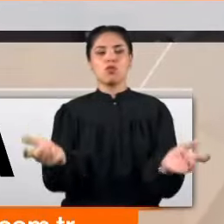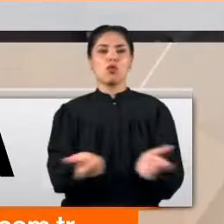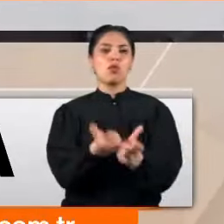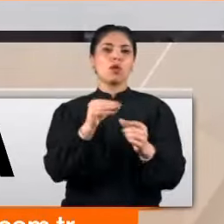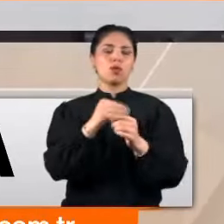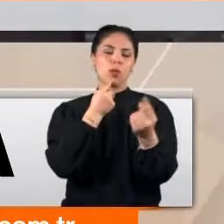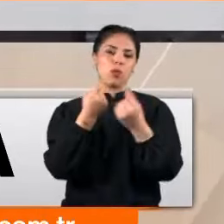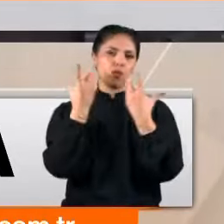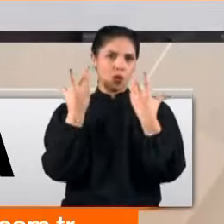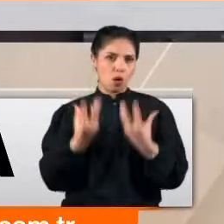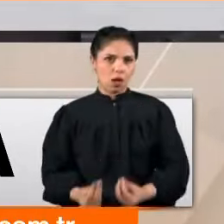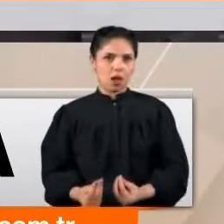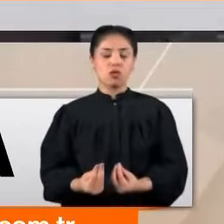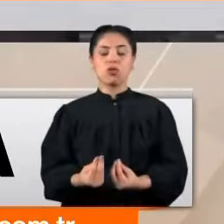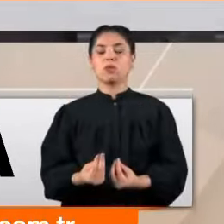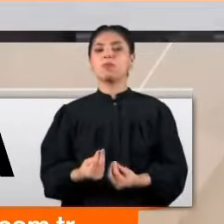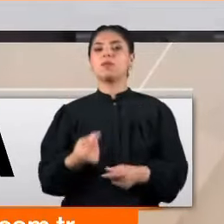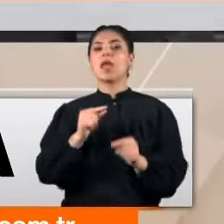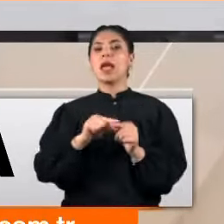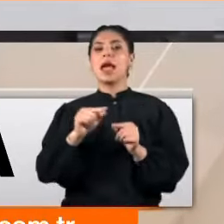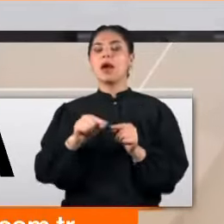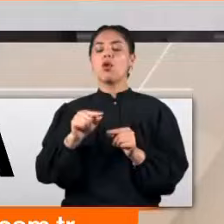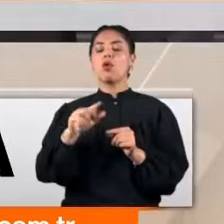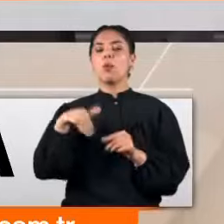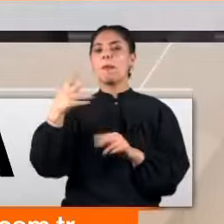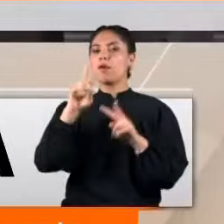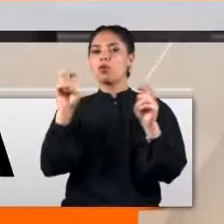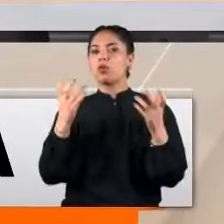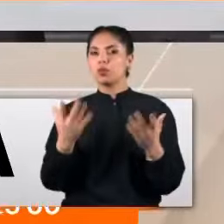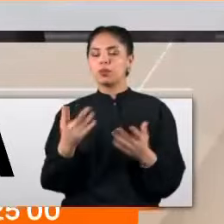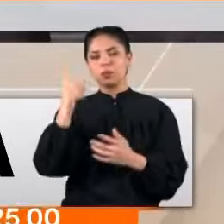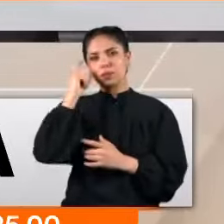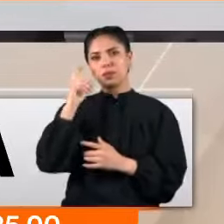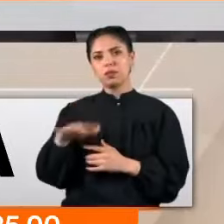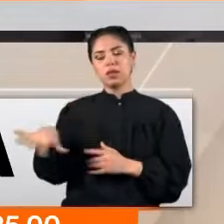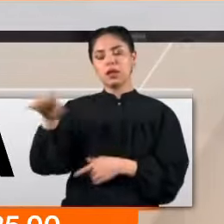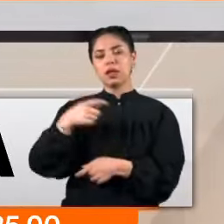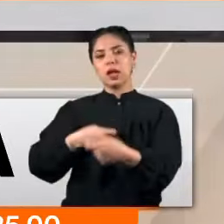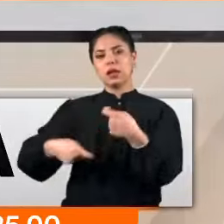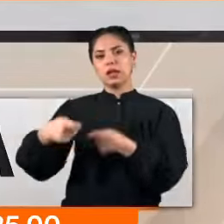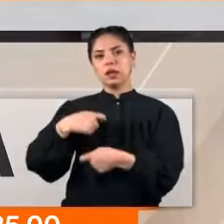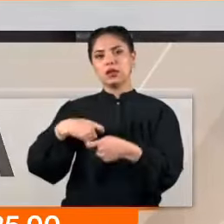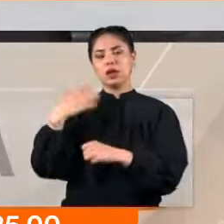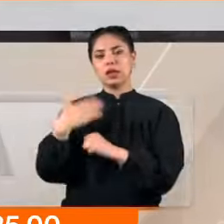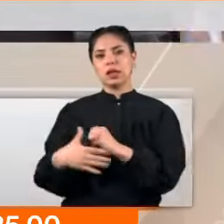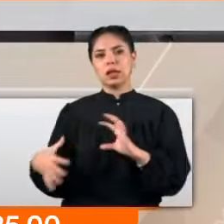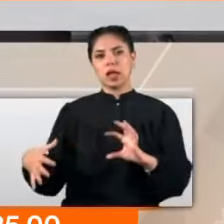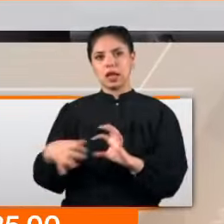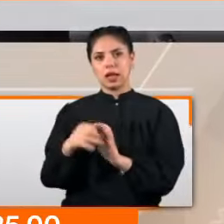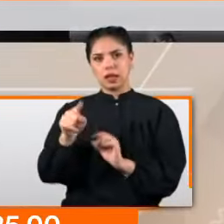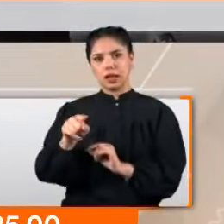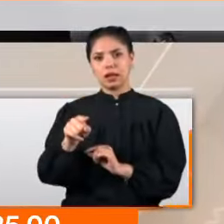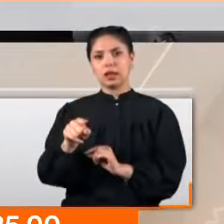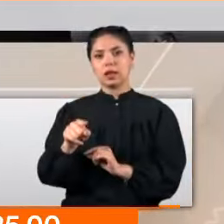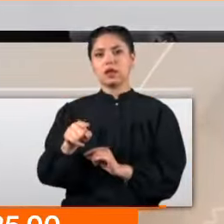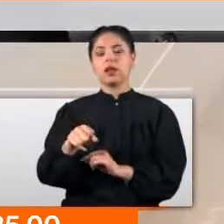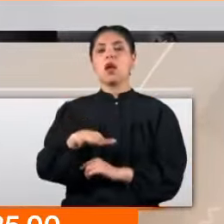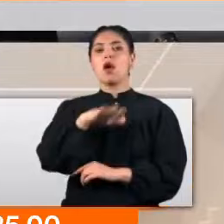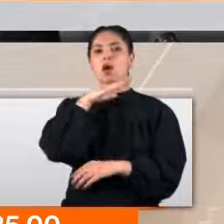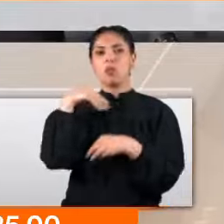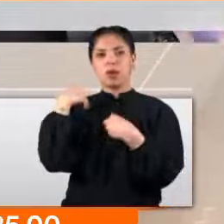önemli başlıklarından biri. Ekonomi başlığı altında bir diğer konu da İsrail'e uygulanan ticaret yasağı. Hatırlanacaktır, ihracat ve